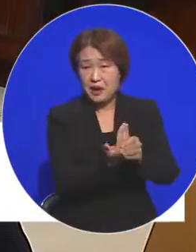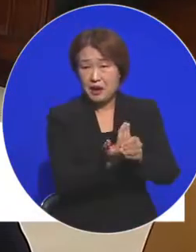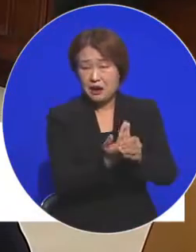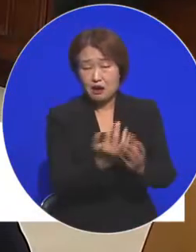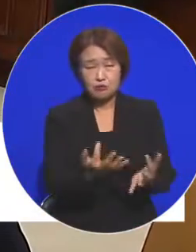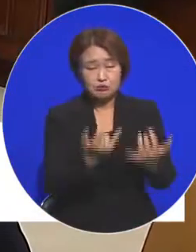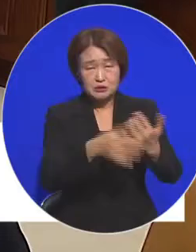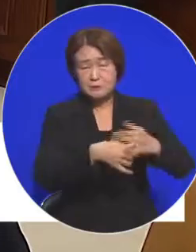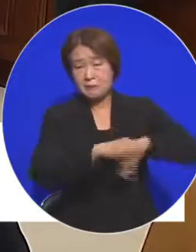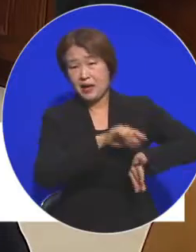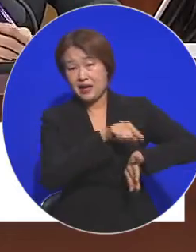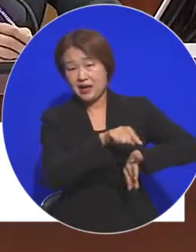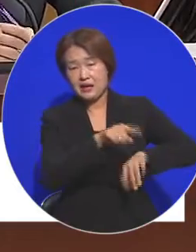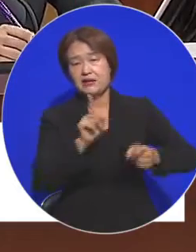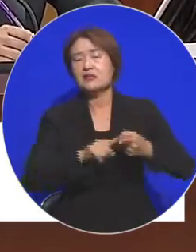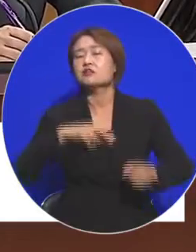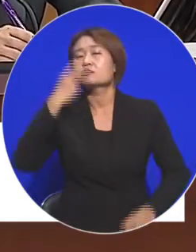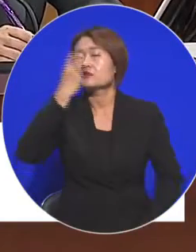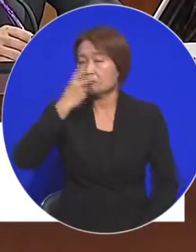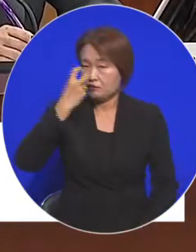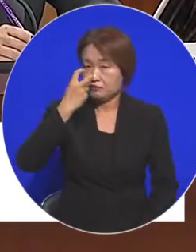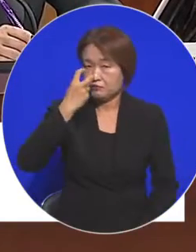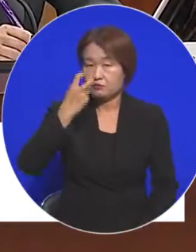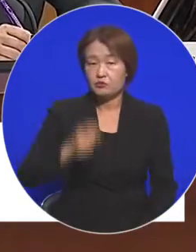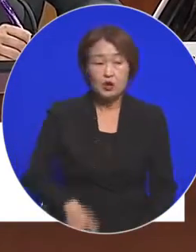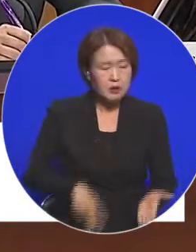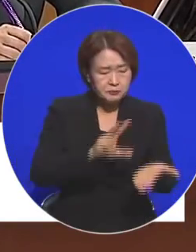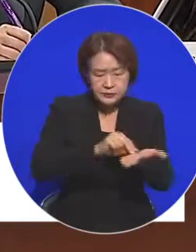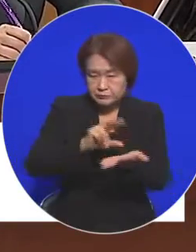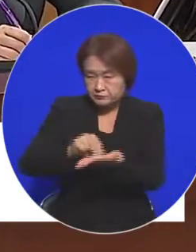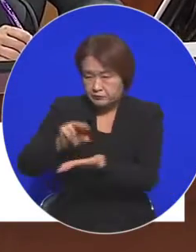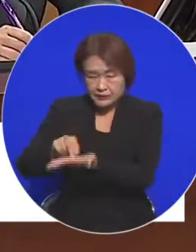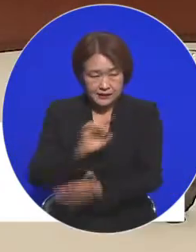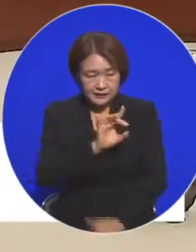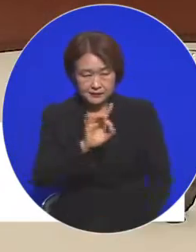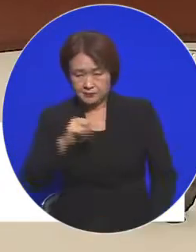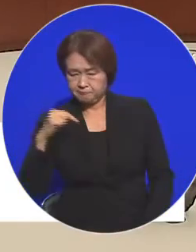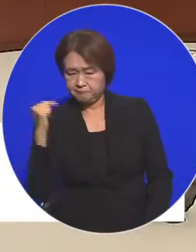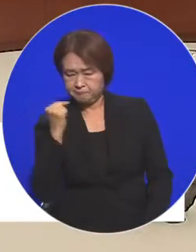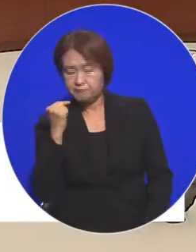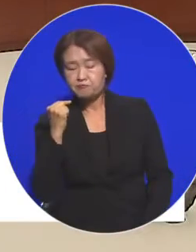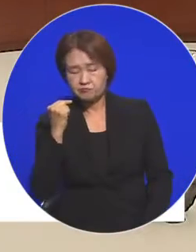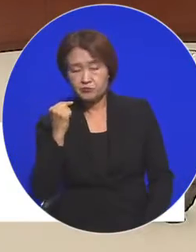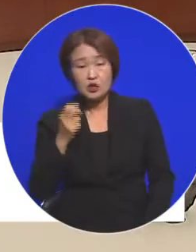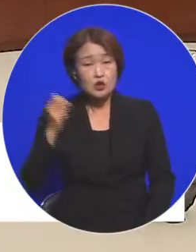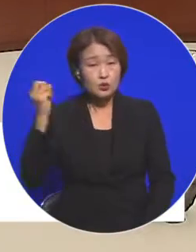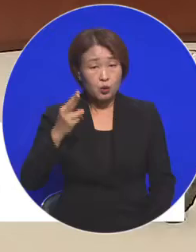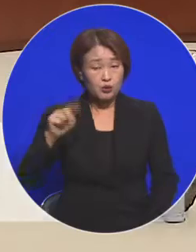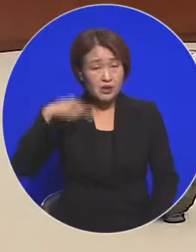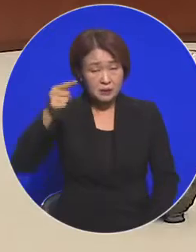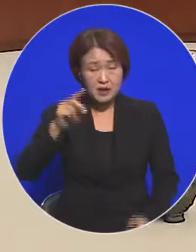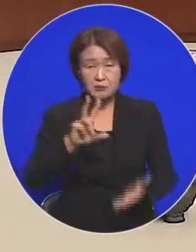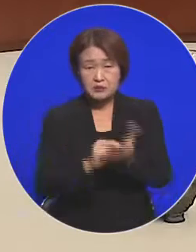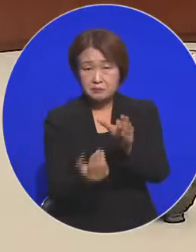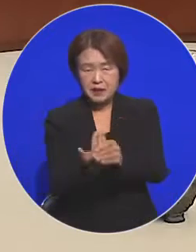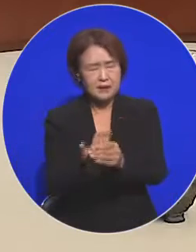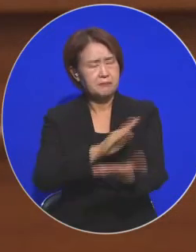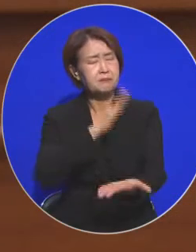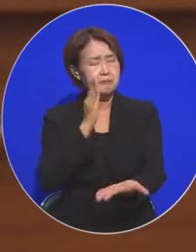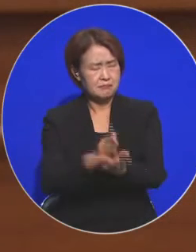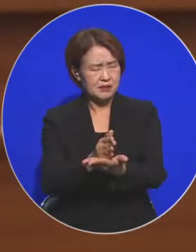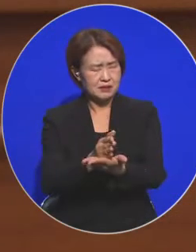대응 현황을 점검했습니다. 한 총리는 문제들을 철저히 조치해 유사 사태가 발생하지 않도록 해야 한다고